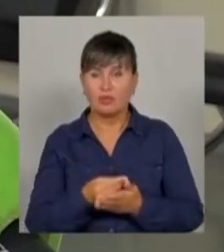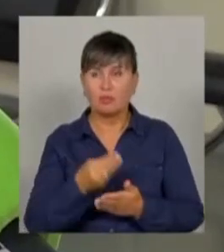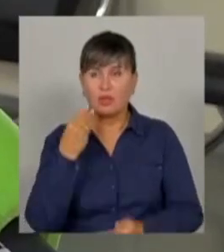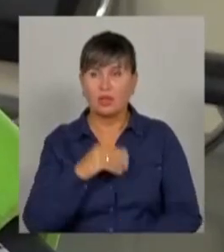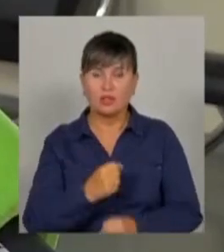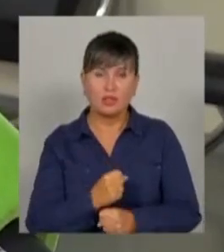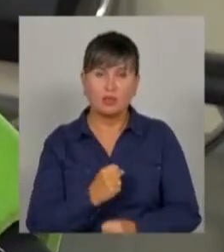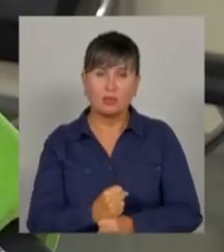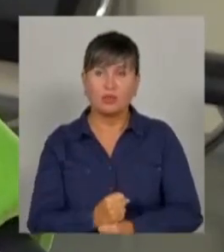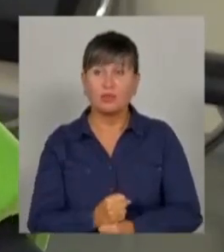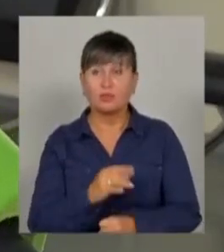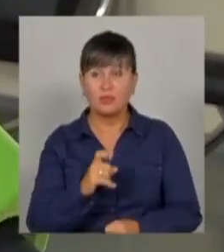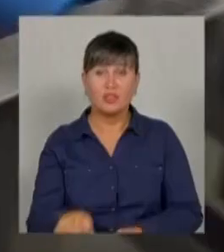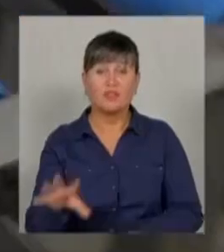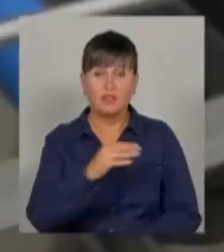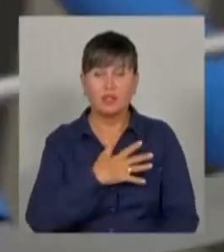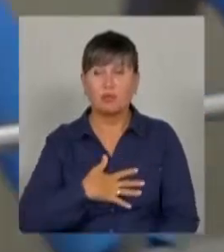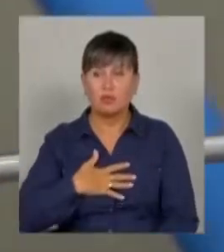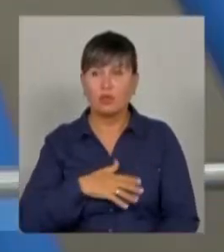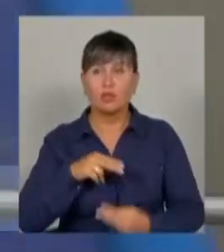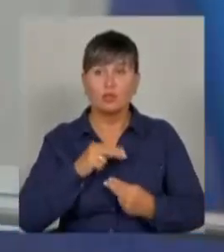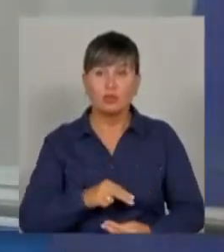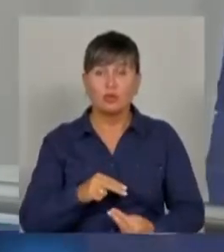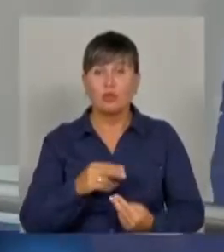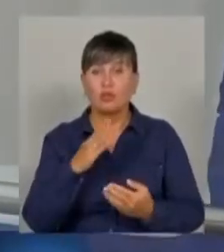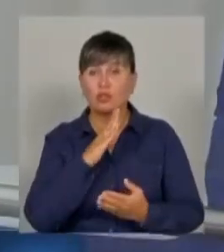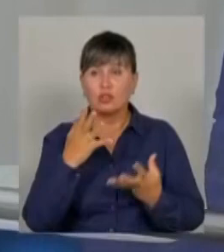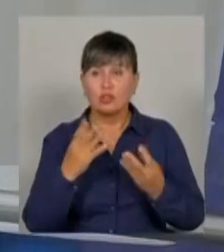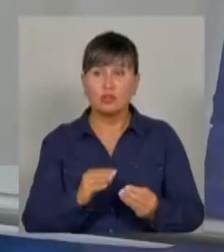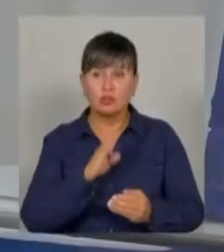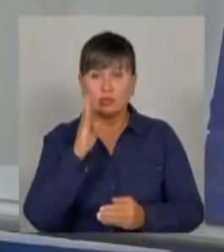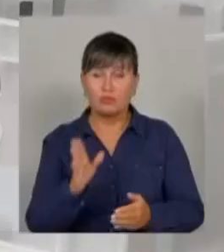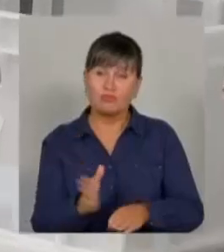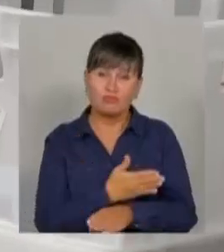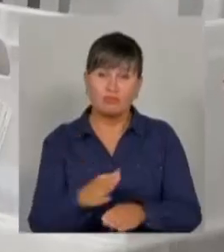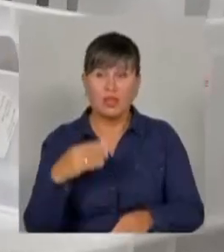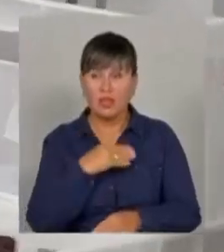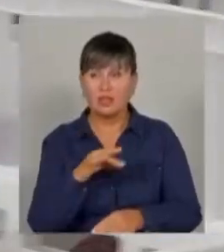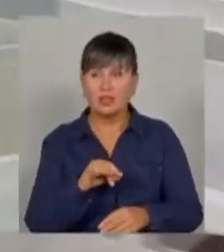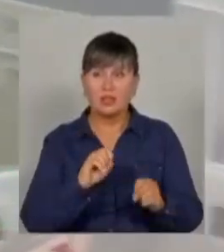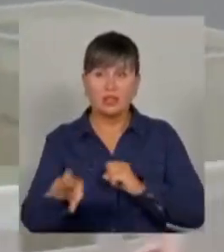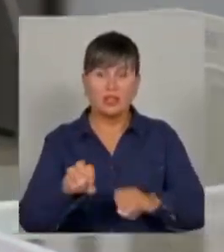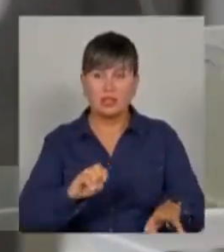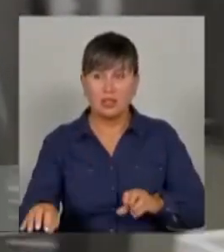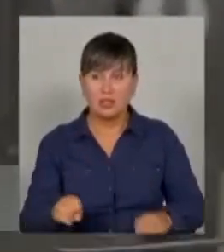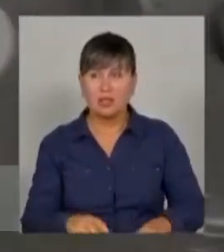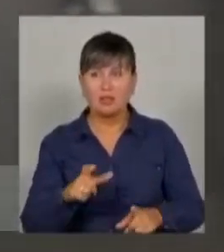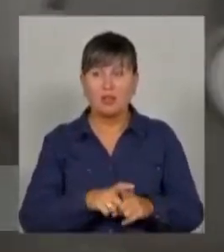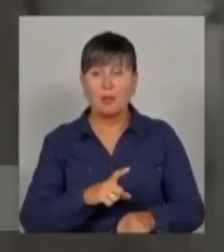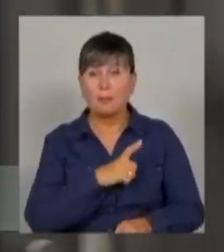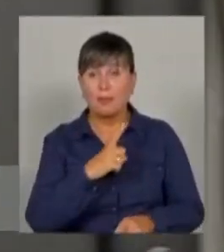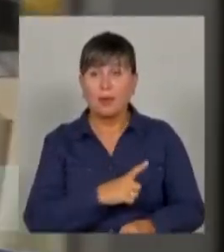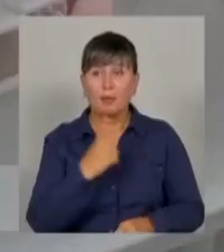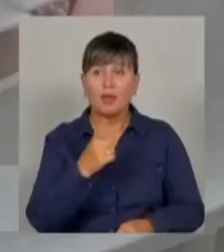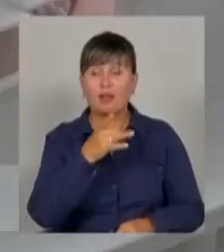качествами работу и за всех переживаний трудовой день женщины начинается сортировки мяса и расфасовки ее по сортам по словам мастера